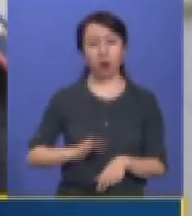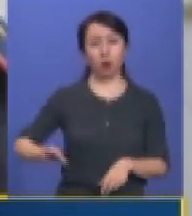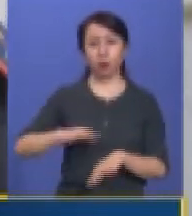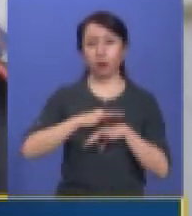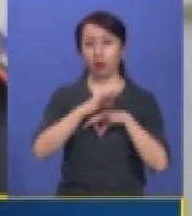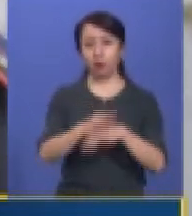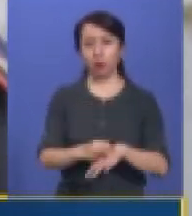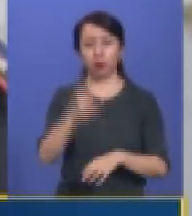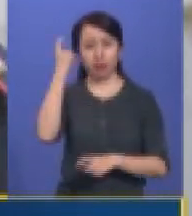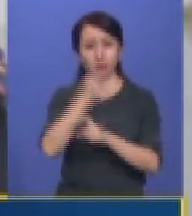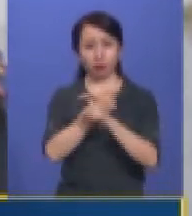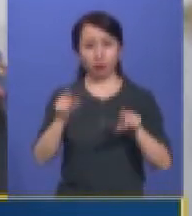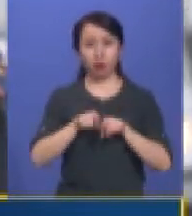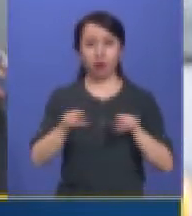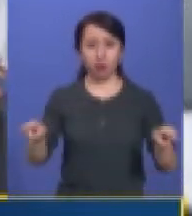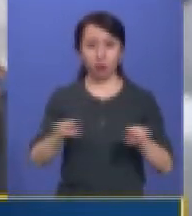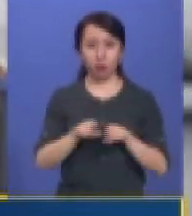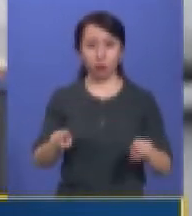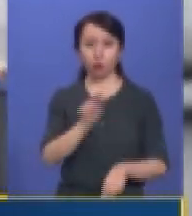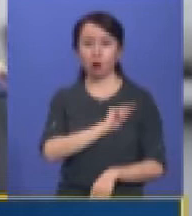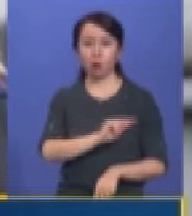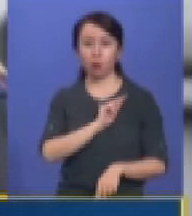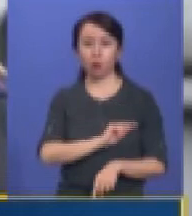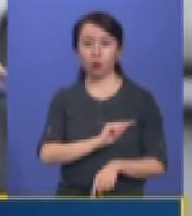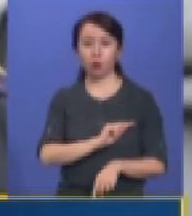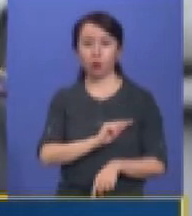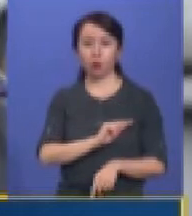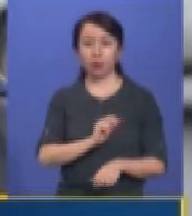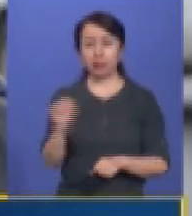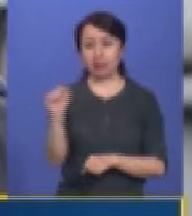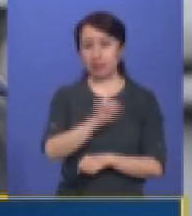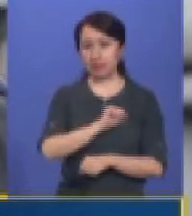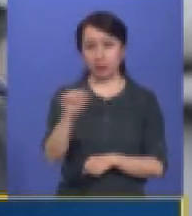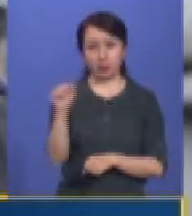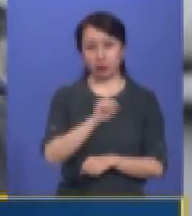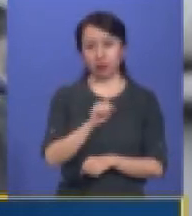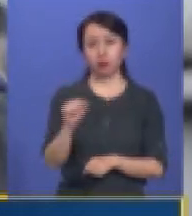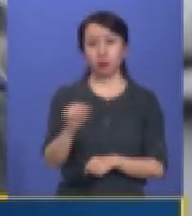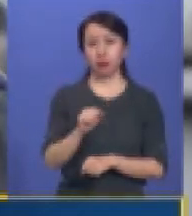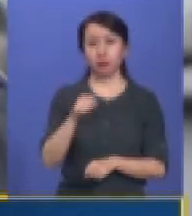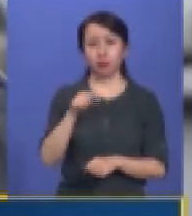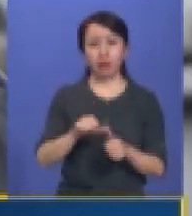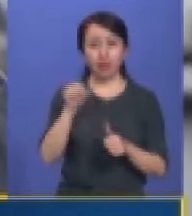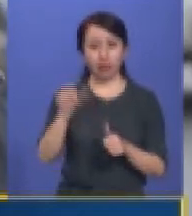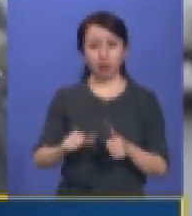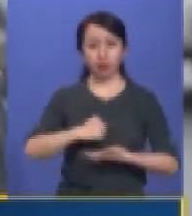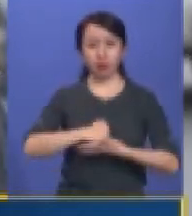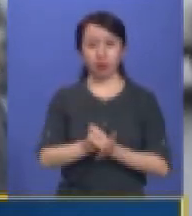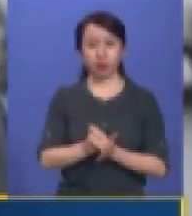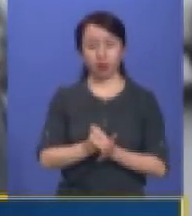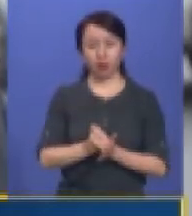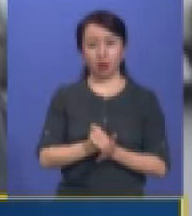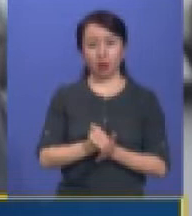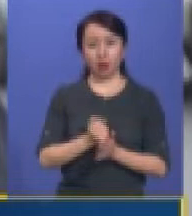проводит информационно-агитационную работу с автовладельцами транспортных средств, именно зарегистрированных в иностранном